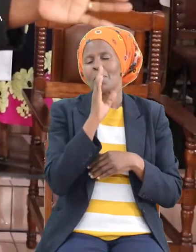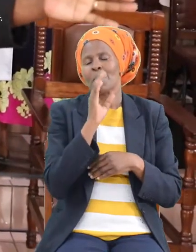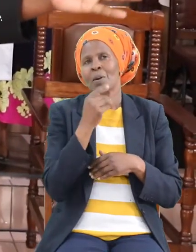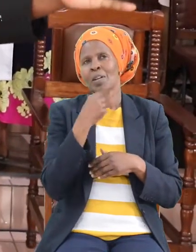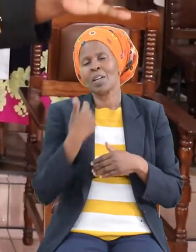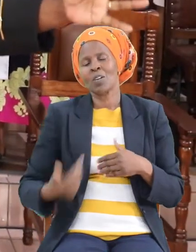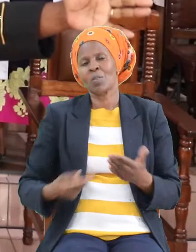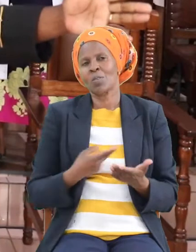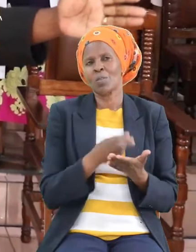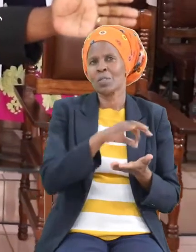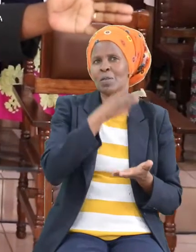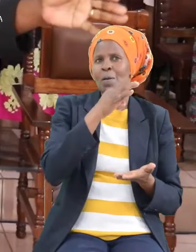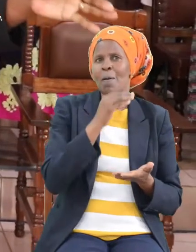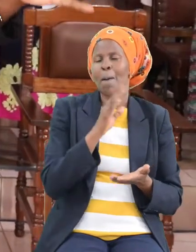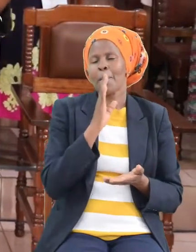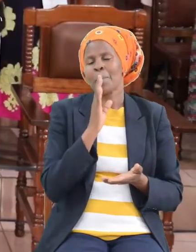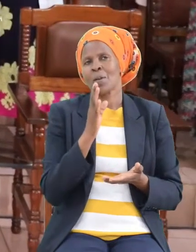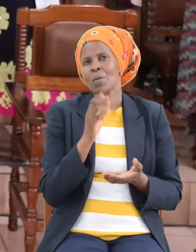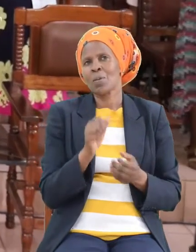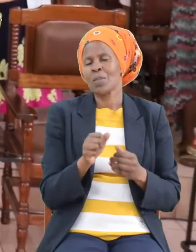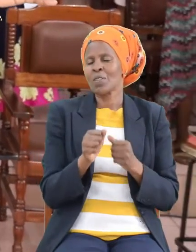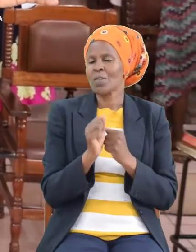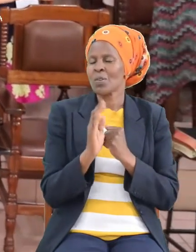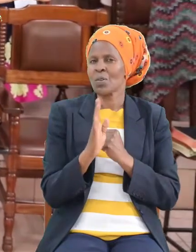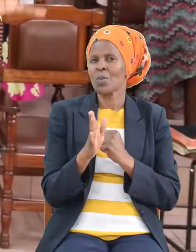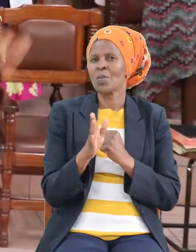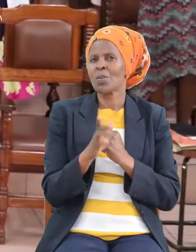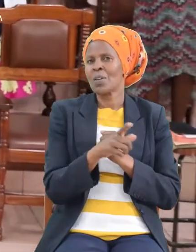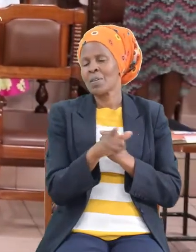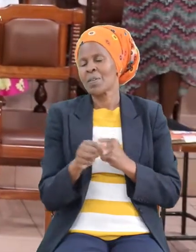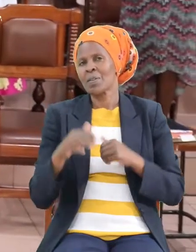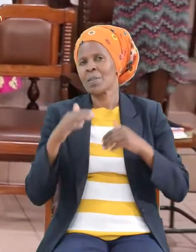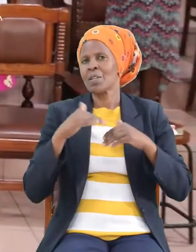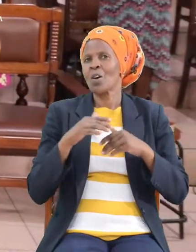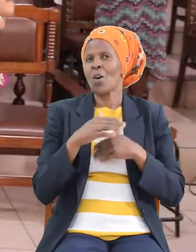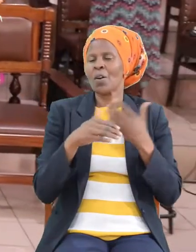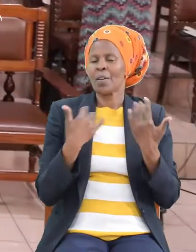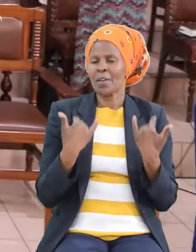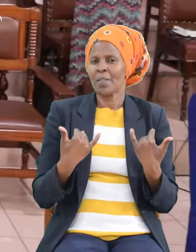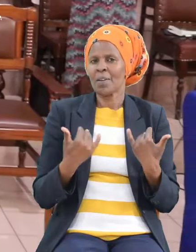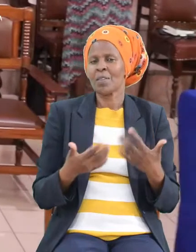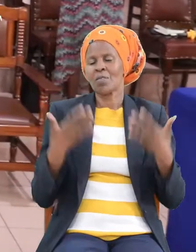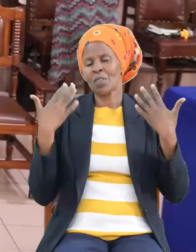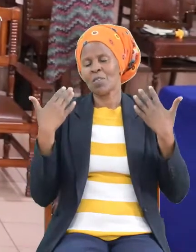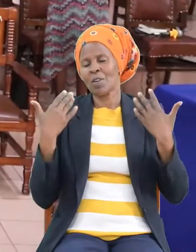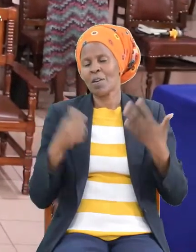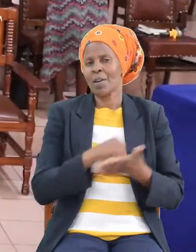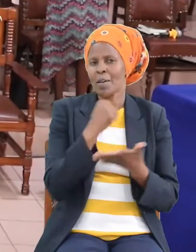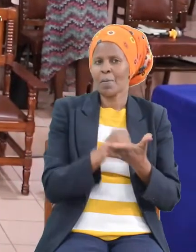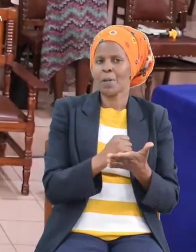Baba, Mwana na Roho Mtakatifu ziadamane nanyi, zikae na nyinyi sasa na hata